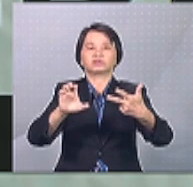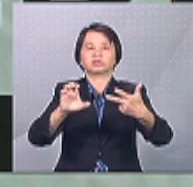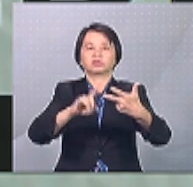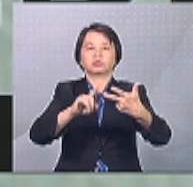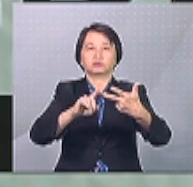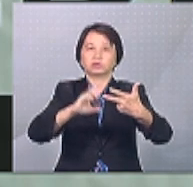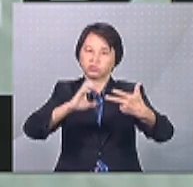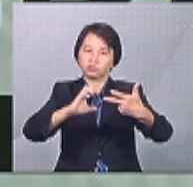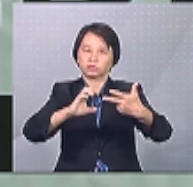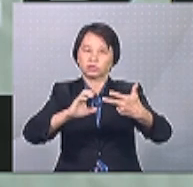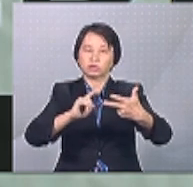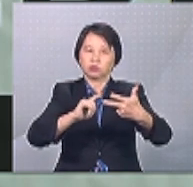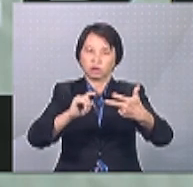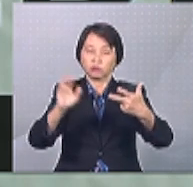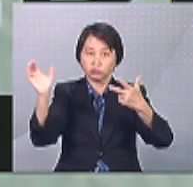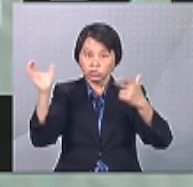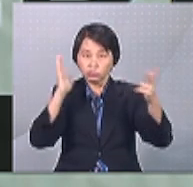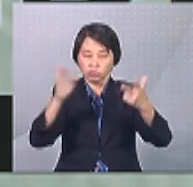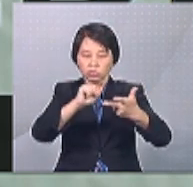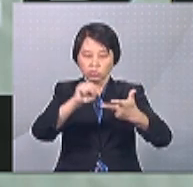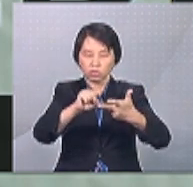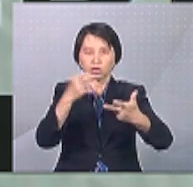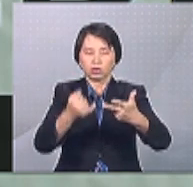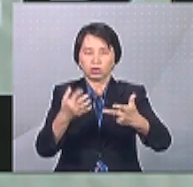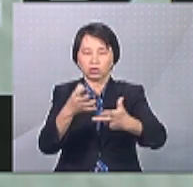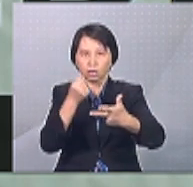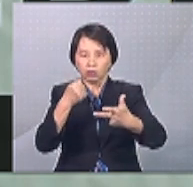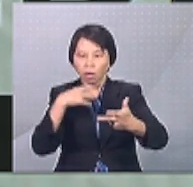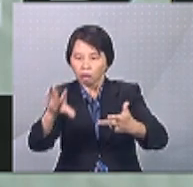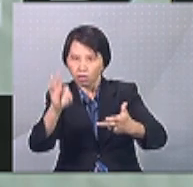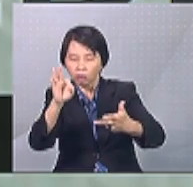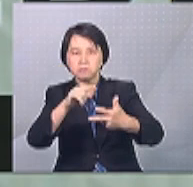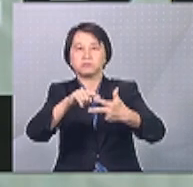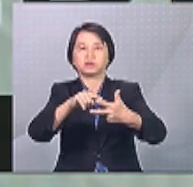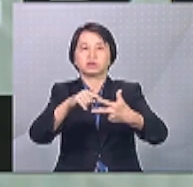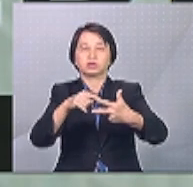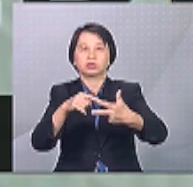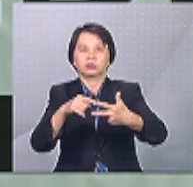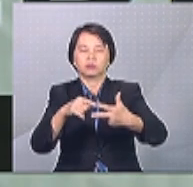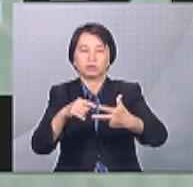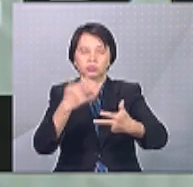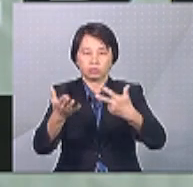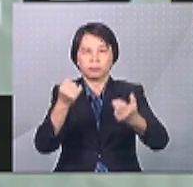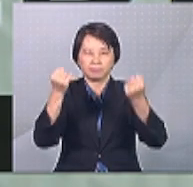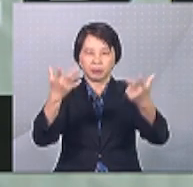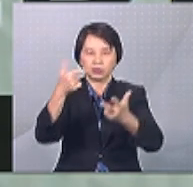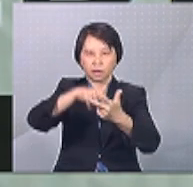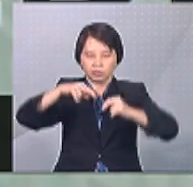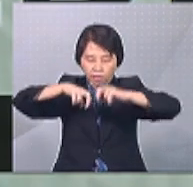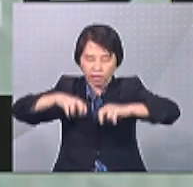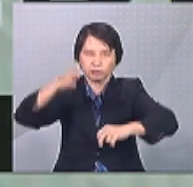kita dapati sekarang ni daripada gelombang pertama yang kes-kes daripada Wuhan ialah strain B. Jadi mungkin kita lebih banyak lagi kajian